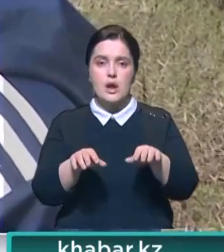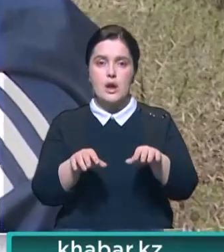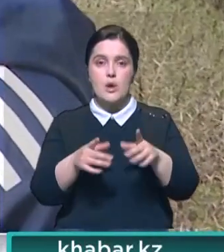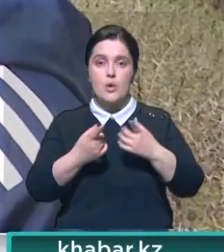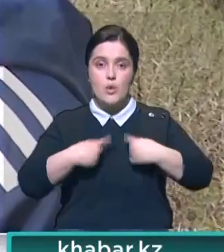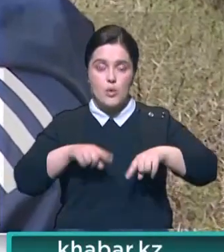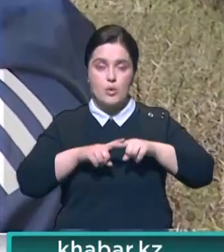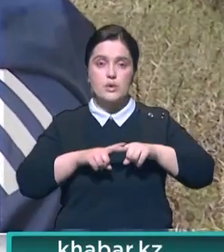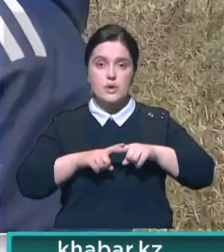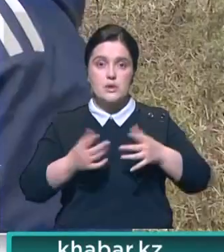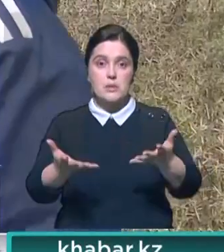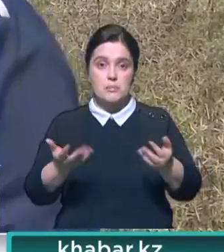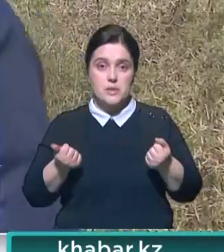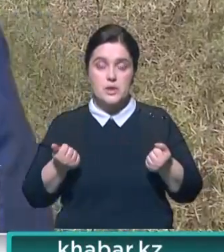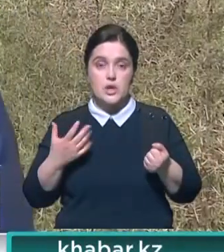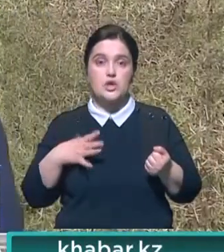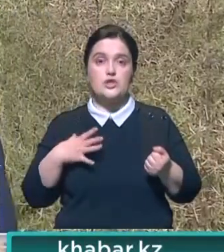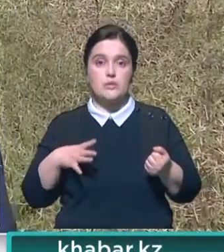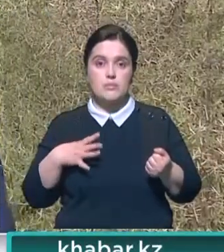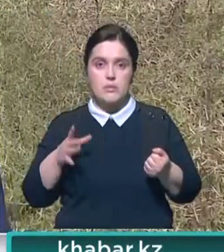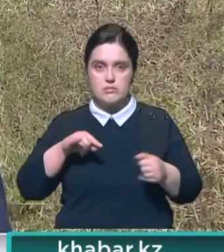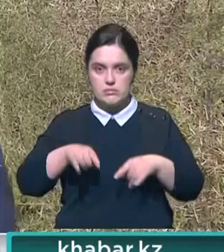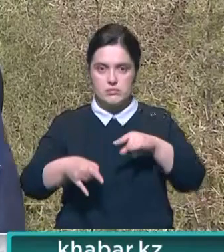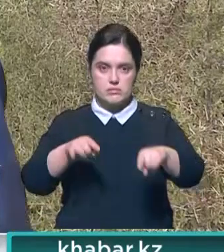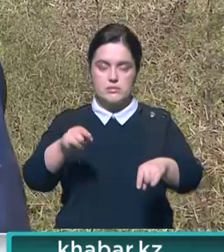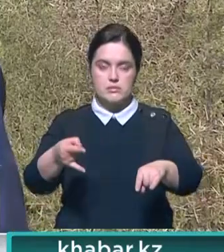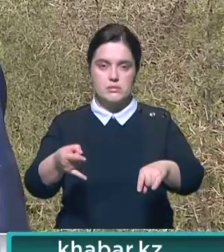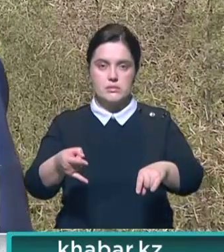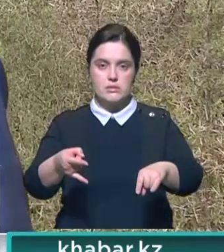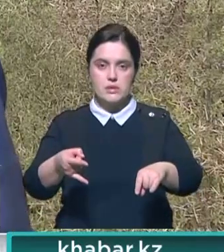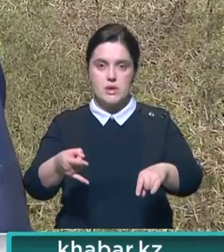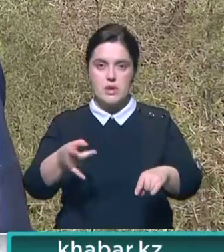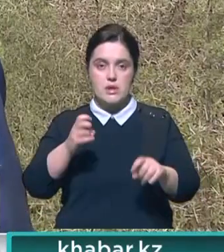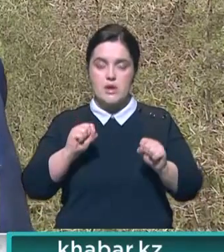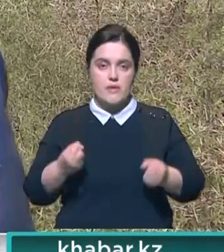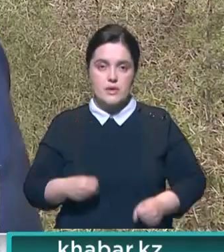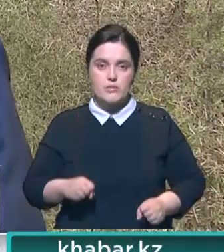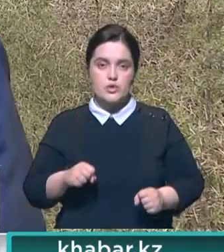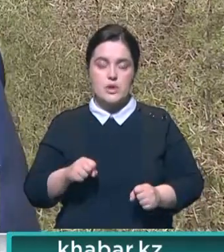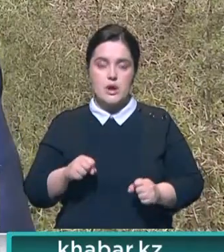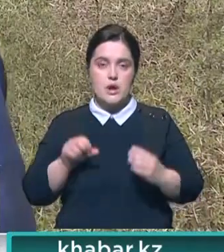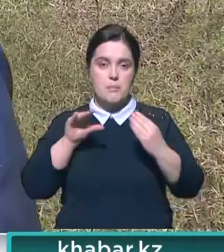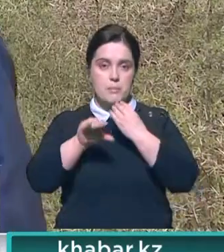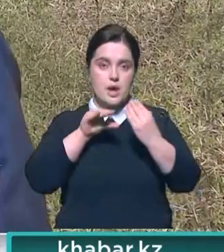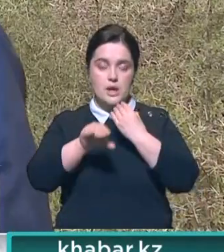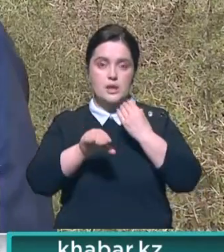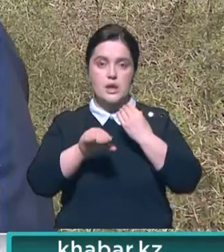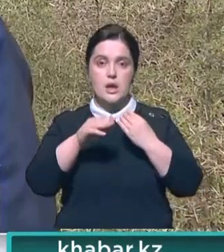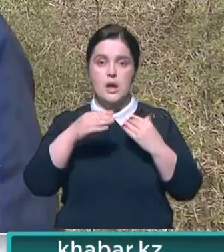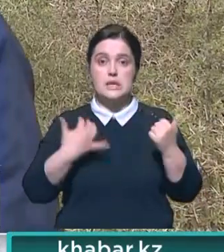органы приняли же эту дорогу. Везде такая яма. Невозможно проехать. Тарас